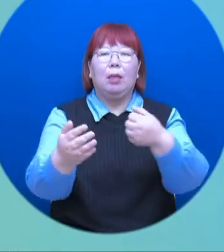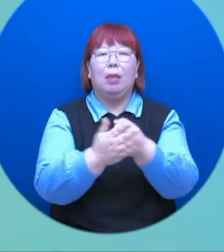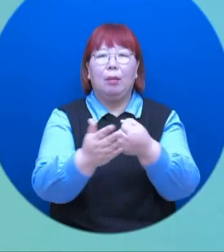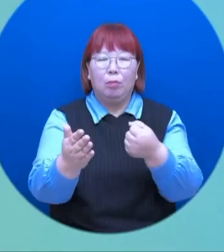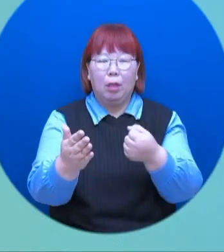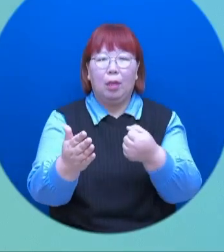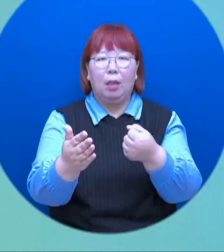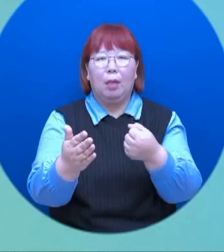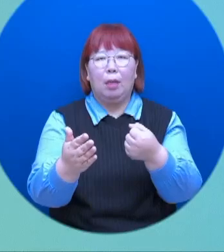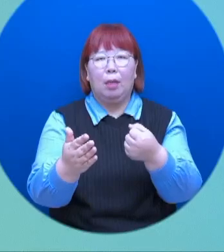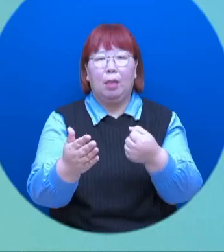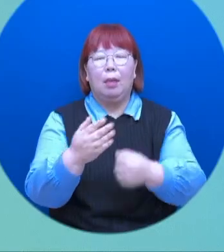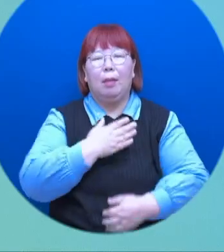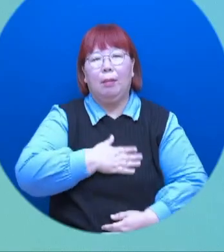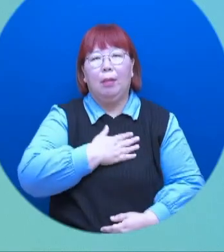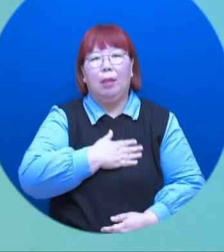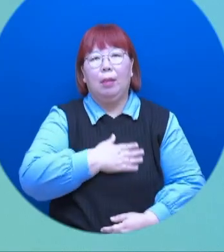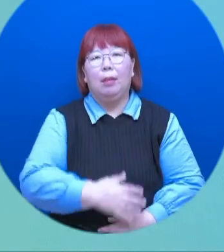인물이었기 때문에 그러합니다.